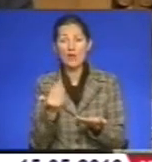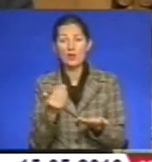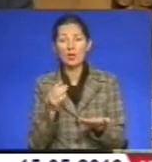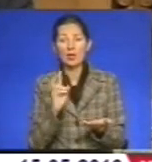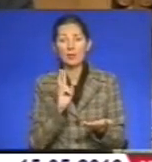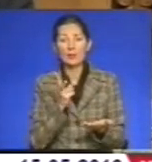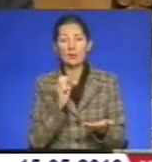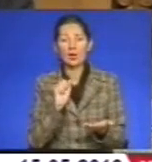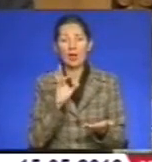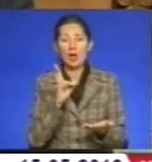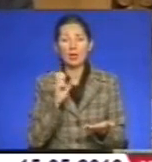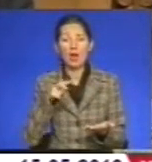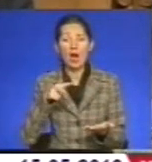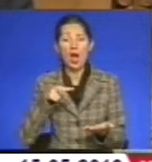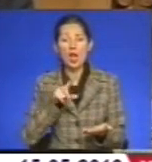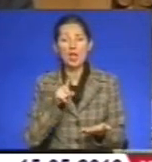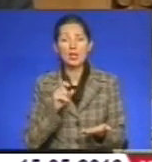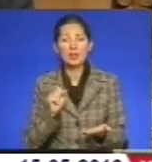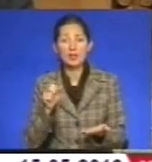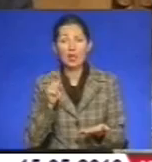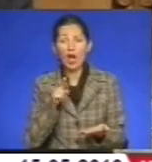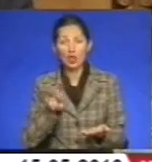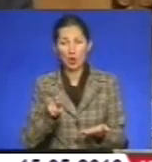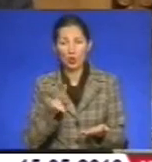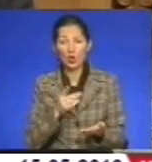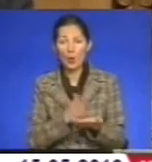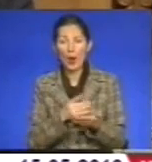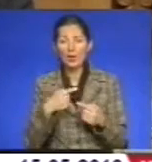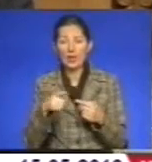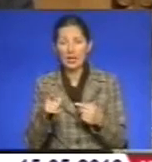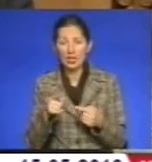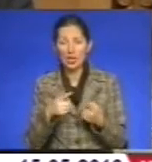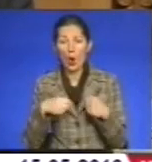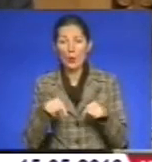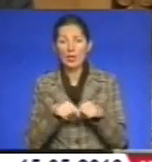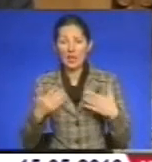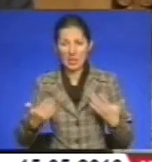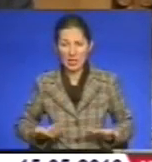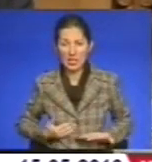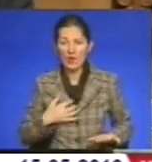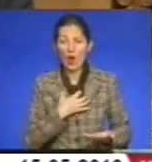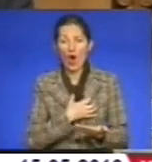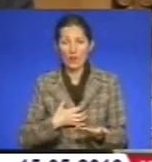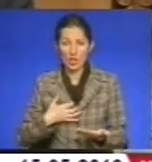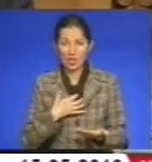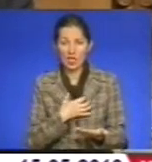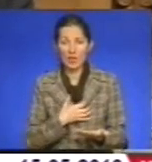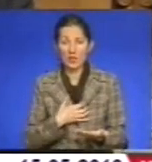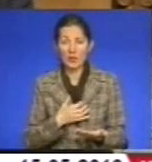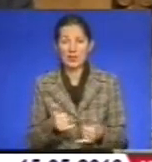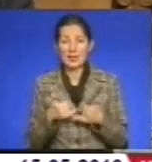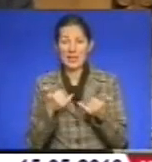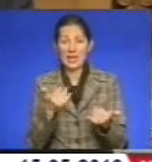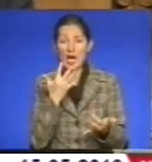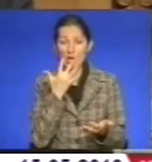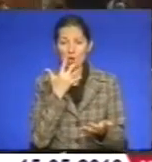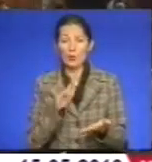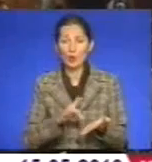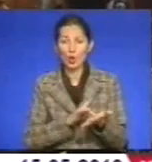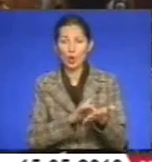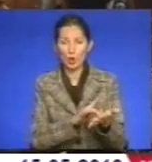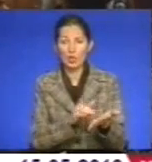каналізацію, чи мають вони інші об'єкти, життєво важливі для іноземного